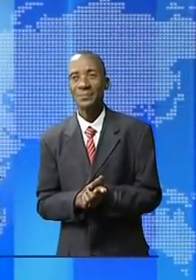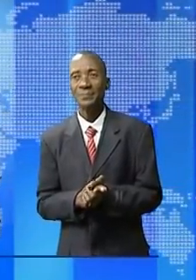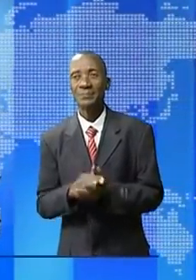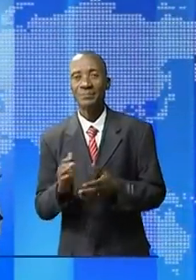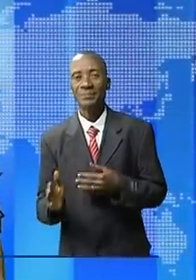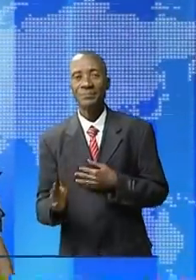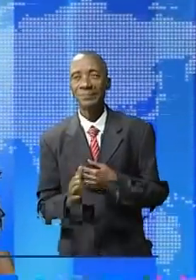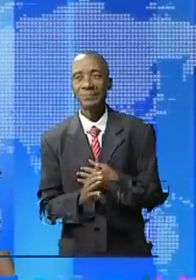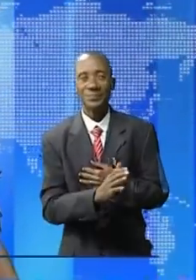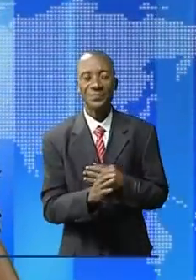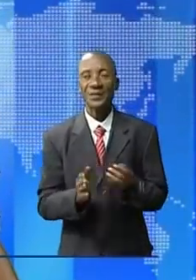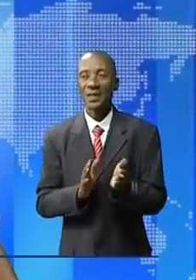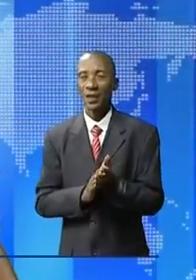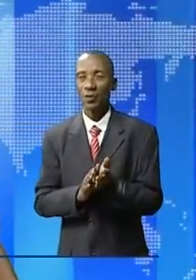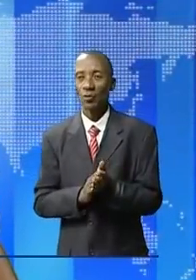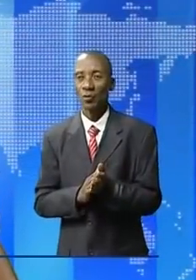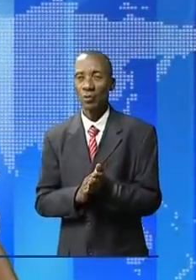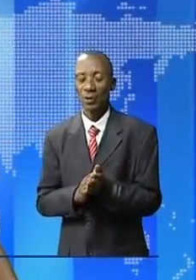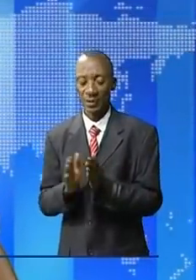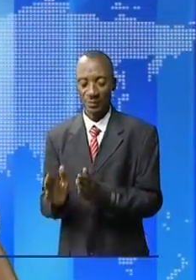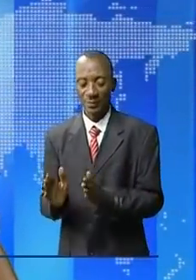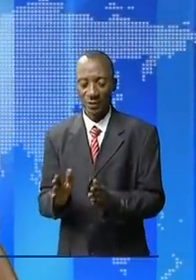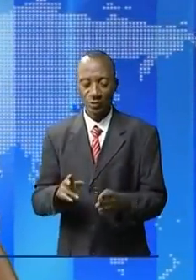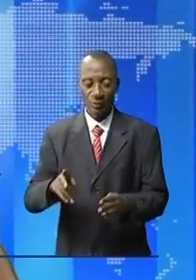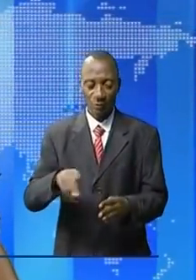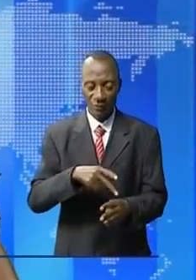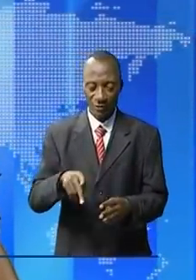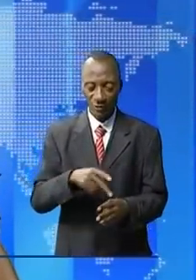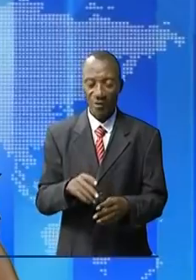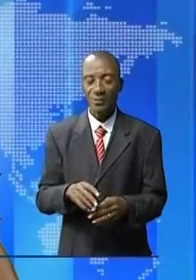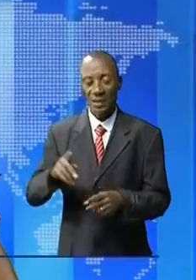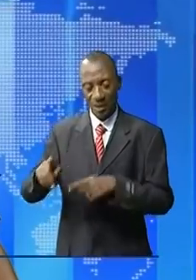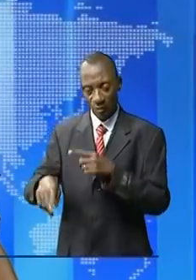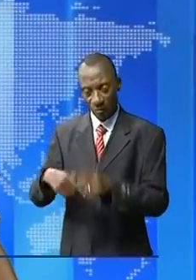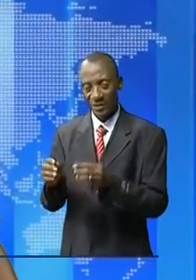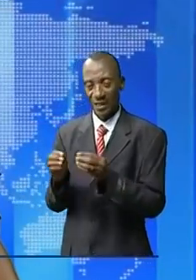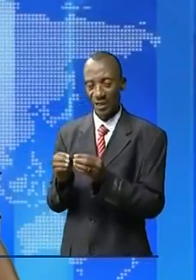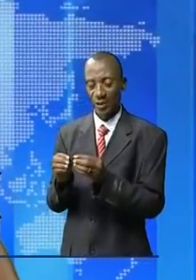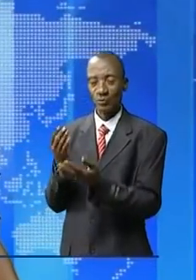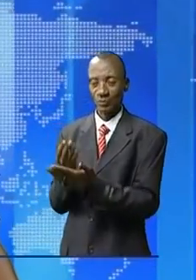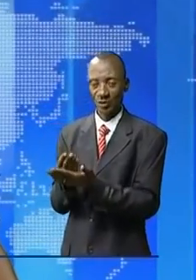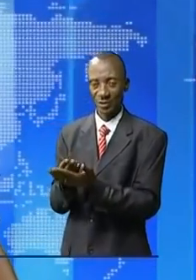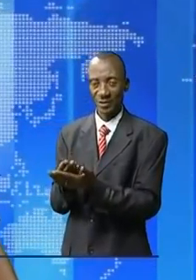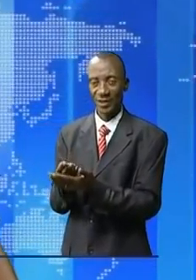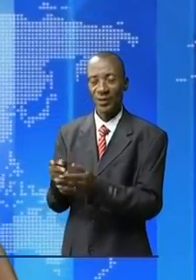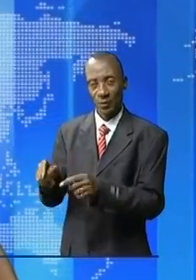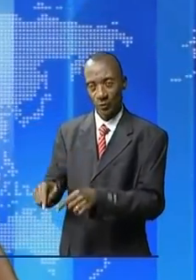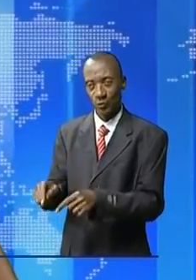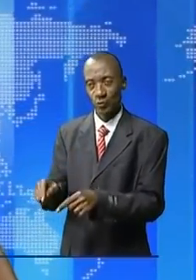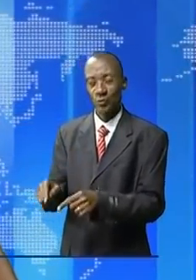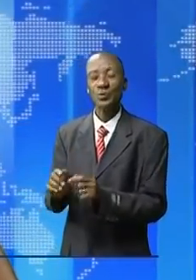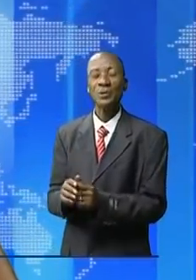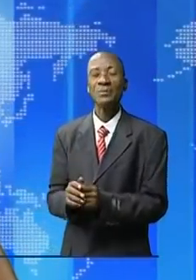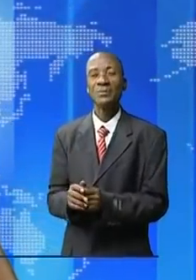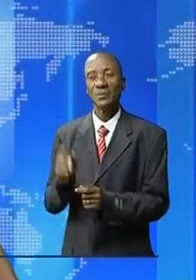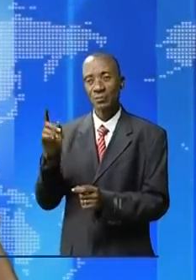préparation professionnelle a lancé ce matin le travaux de la session budgétaire. Les directeurs provinciaux de différents services y participent